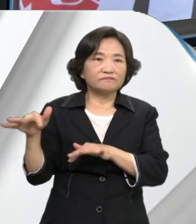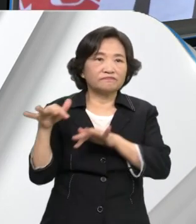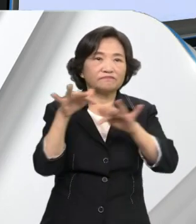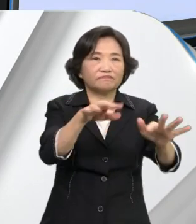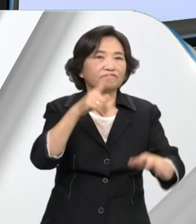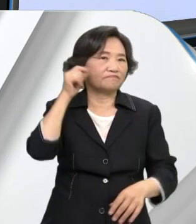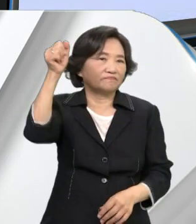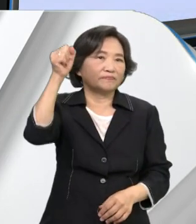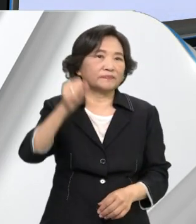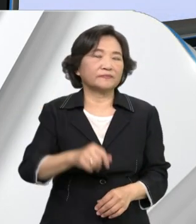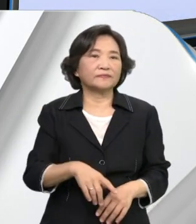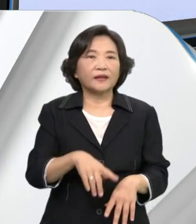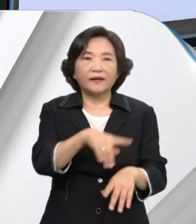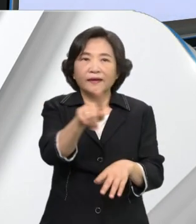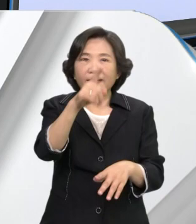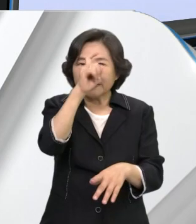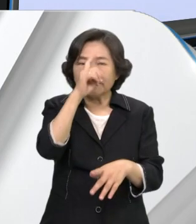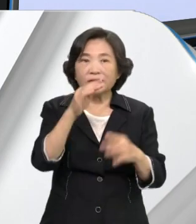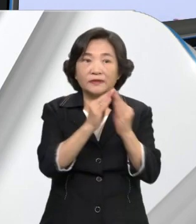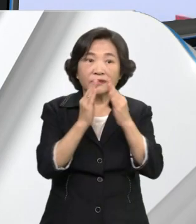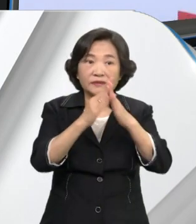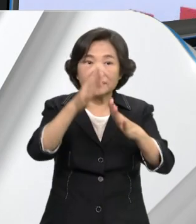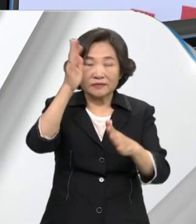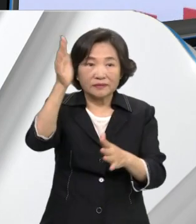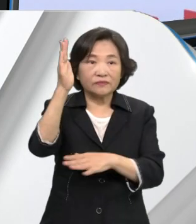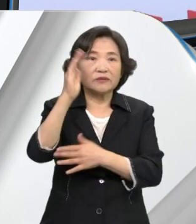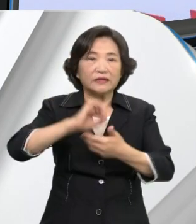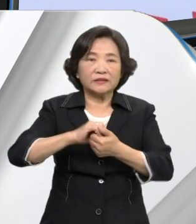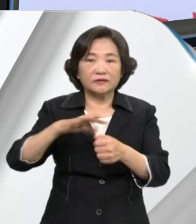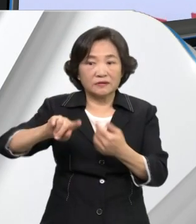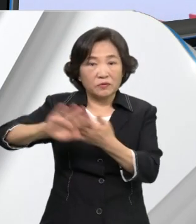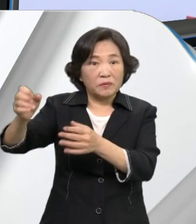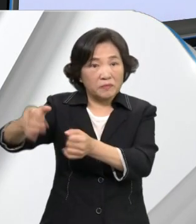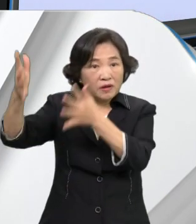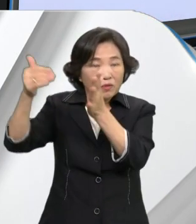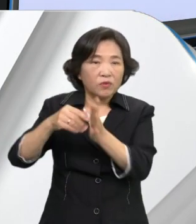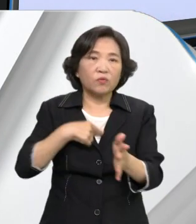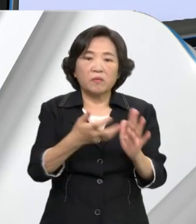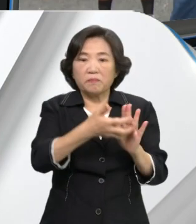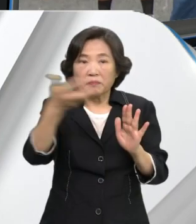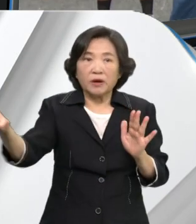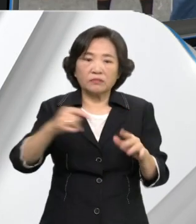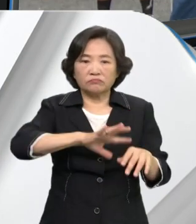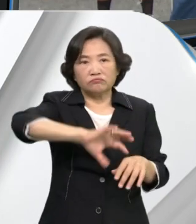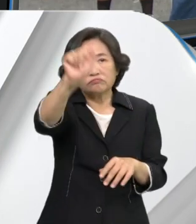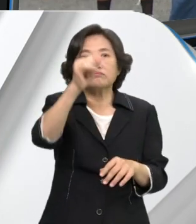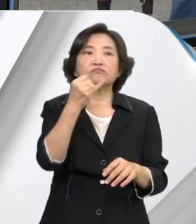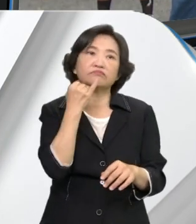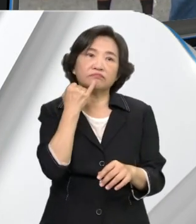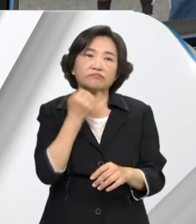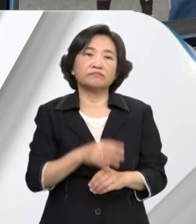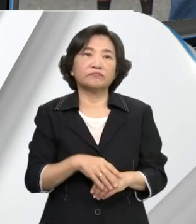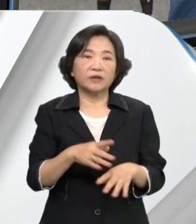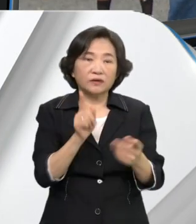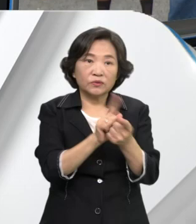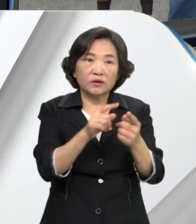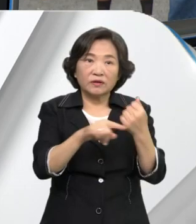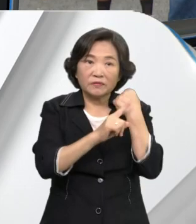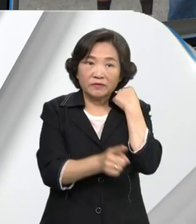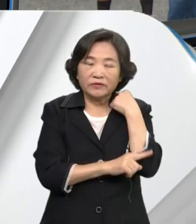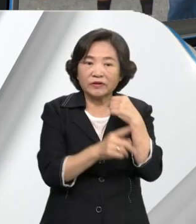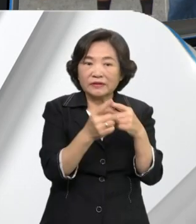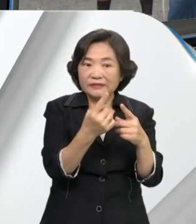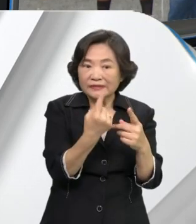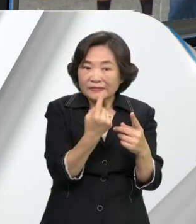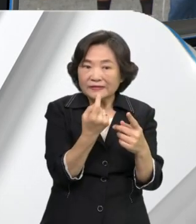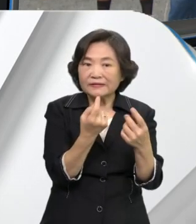心调整抗议，佮你要求台湾市政府确实做到审议后查，提高平点单